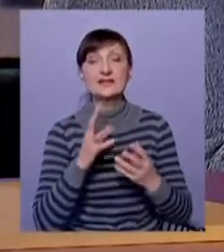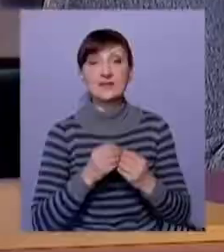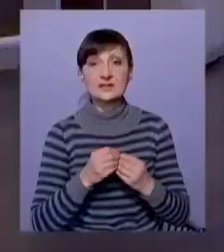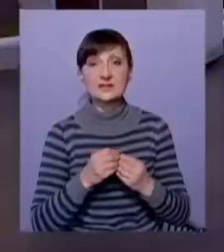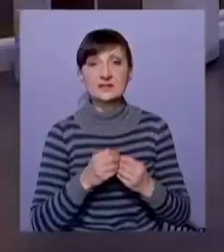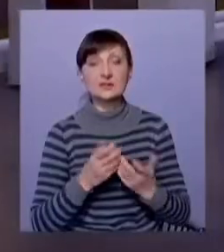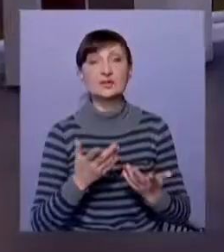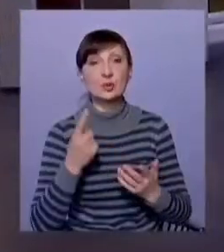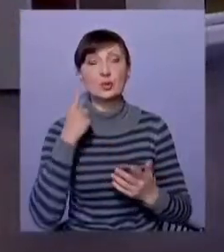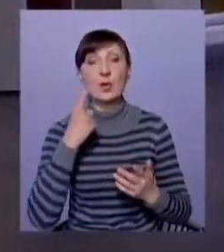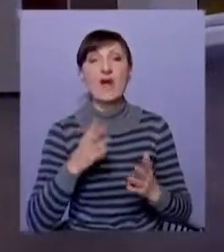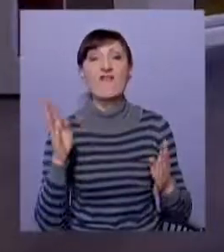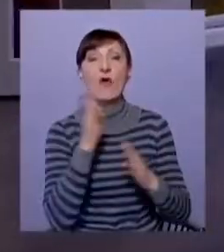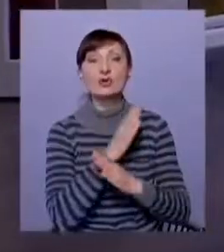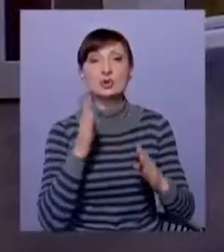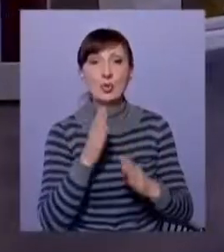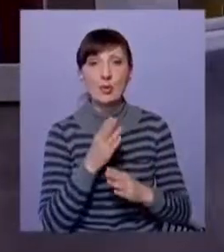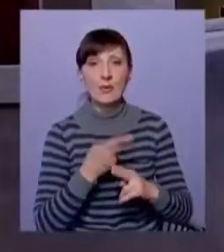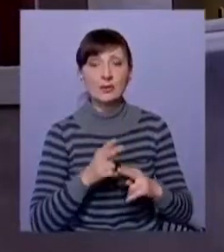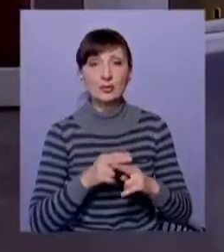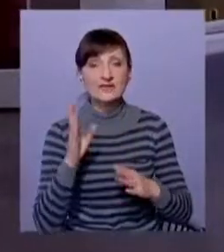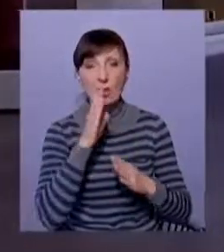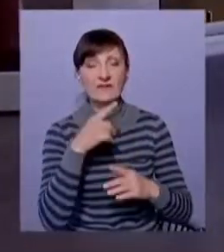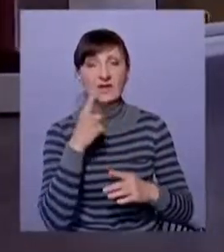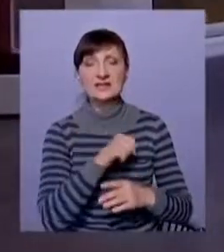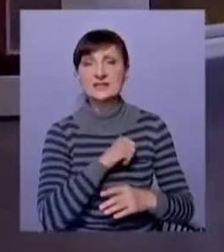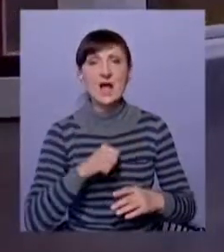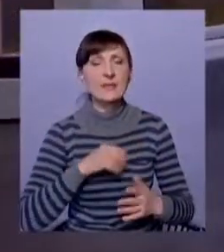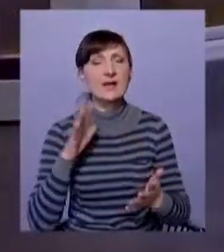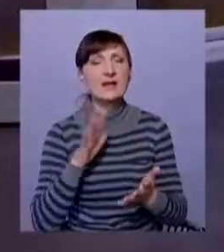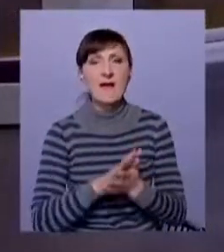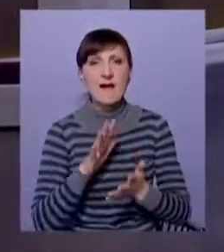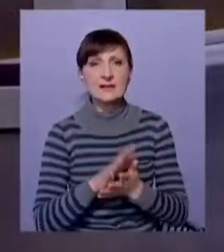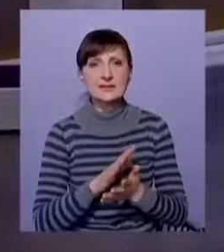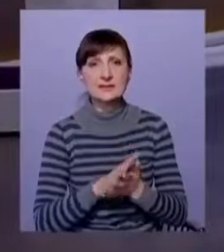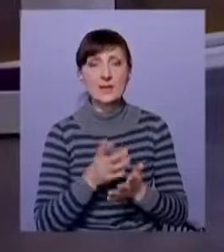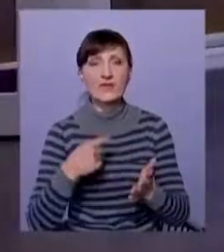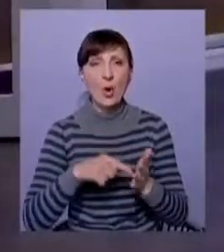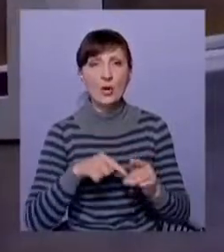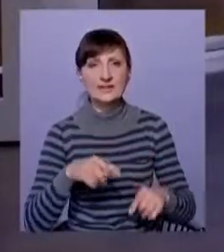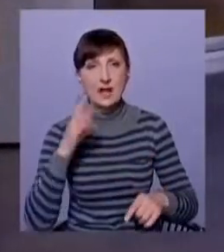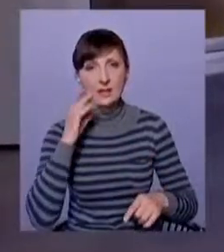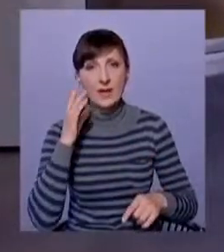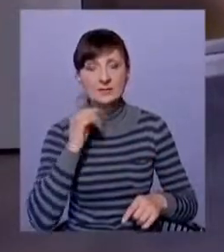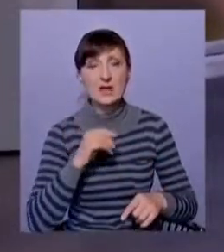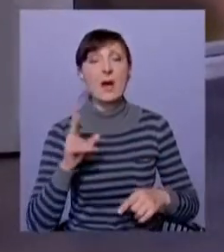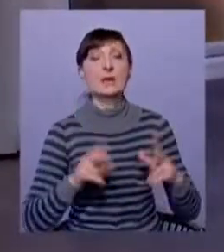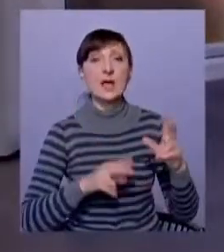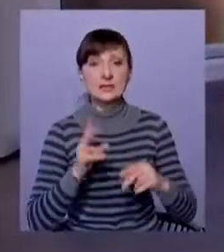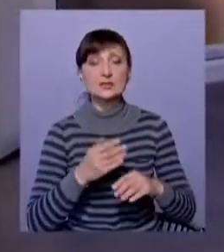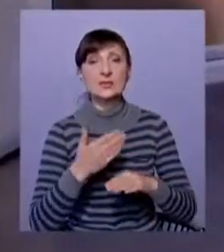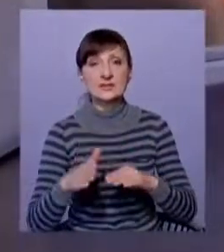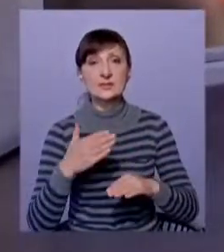Мы думаем, что тот воздух, который все экологи говорят, что самый такой загазованный в городе, он, надеюсь, уже